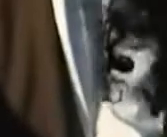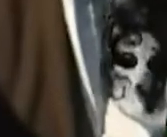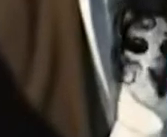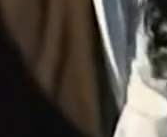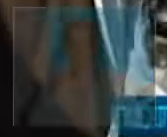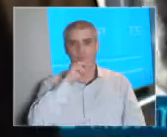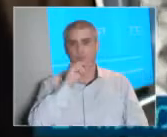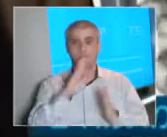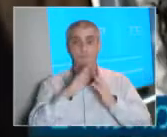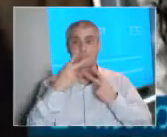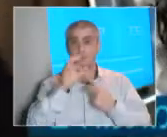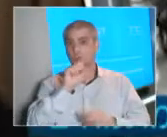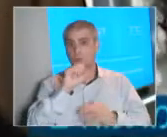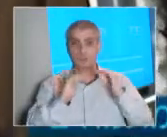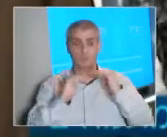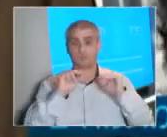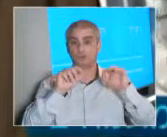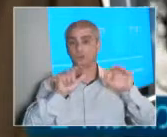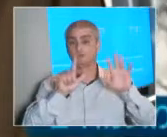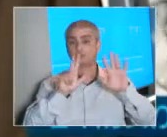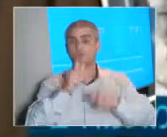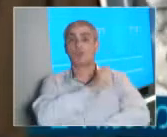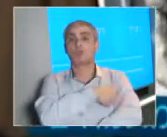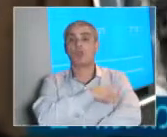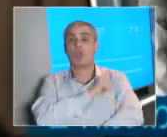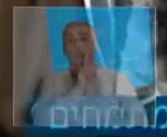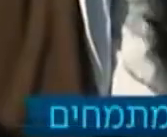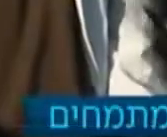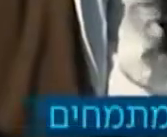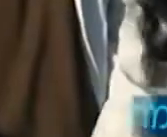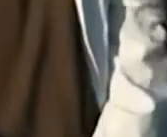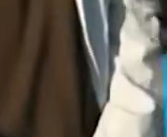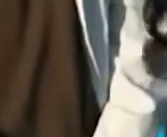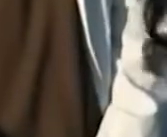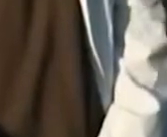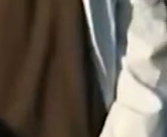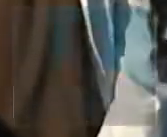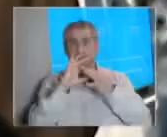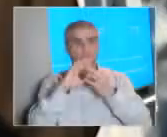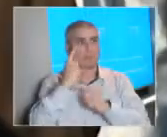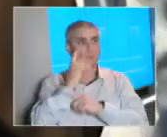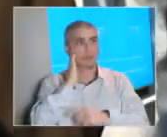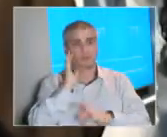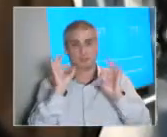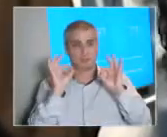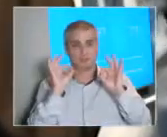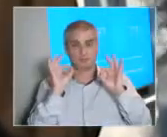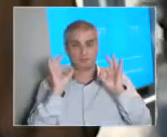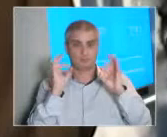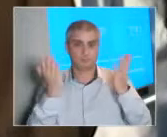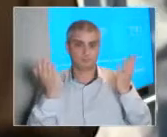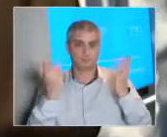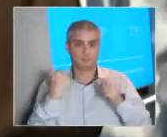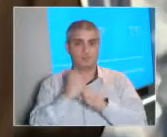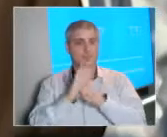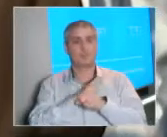אנחנו מדברים בבית חולים סורוקה על ממוצע של 7-8 תורנויות של 26 שעות ברצף בלי דקת שינה על משרה מלאה.